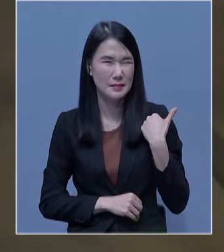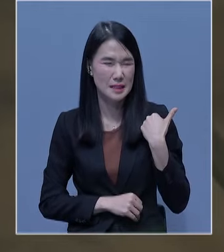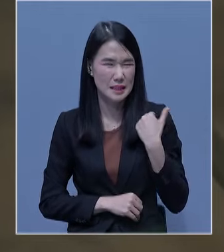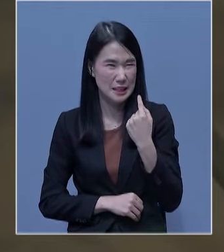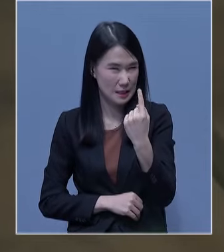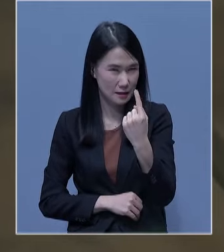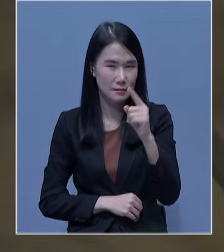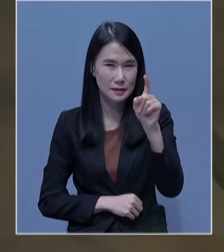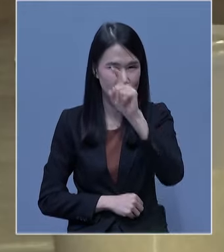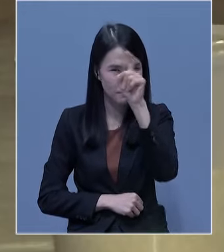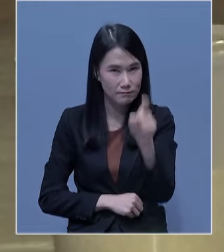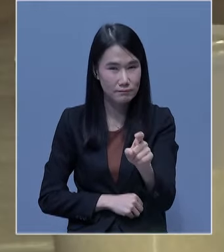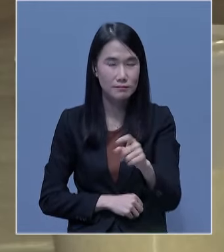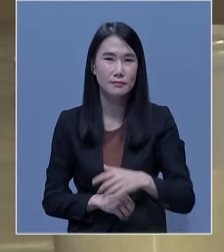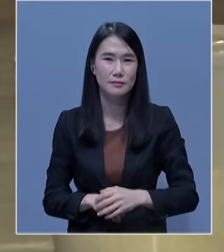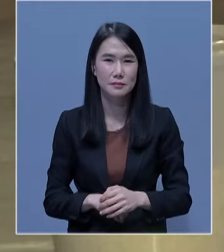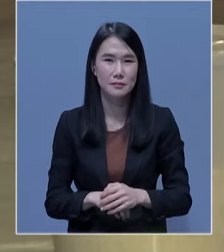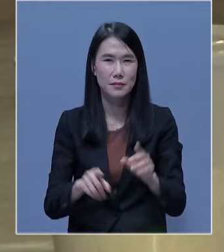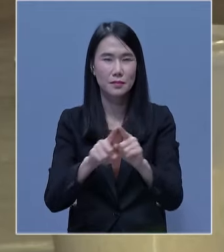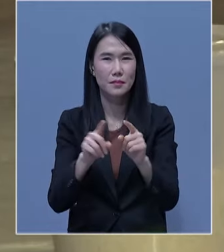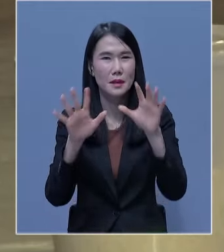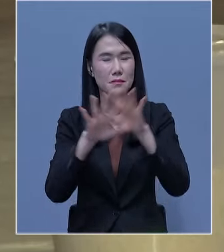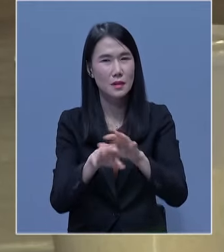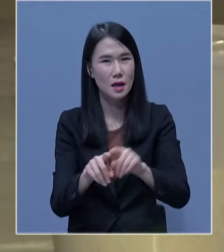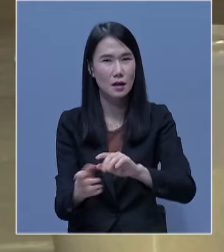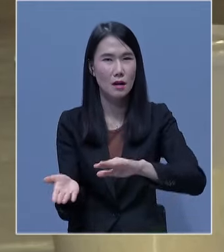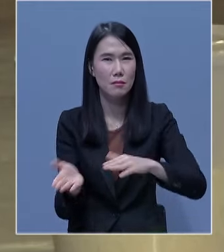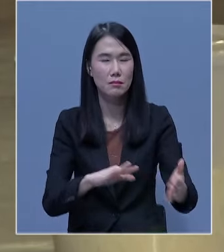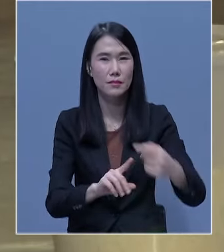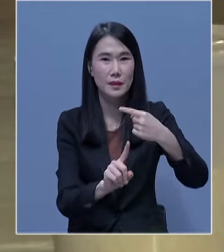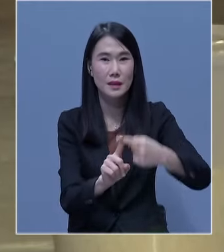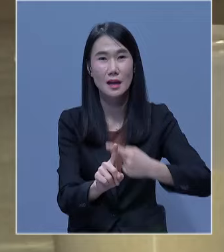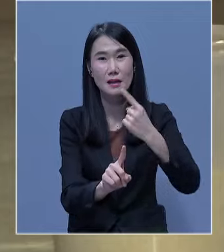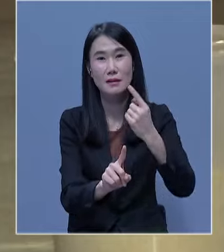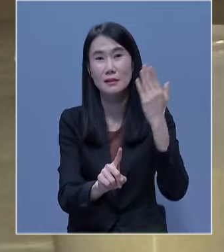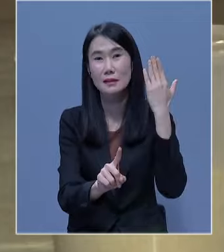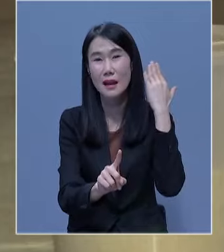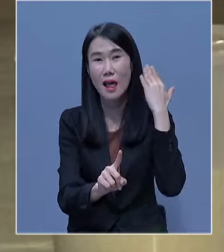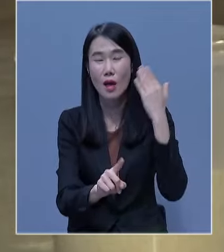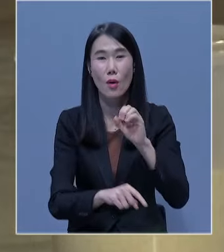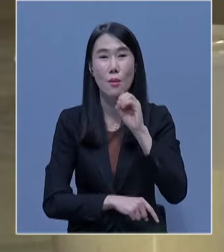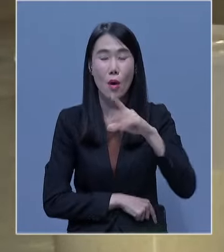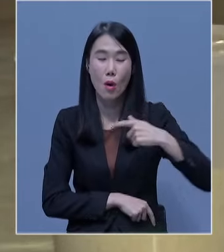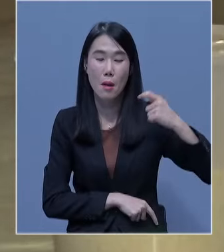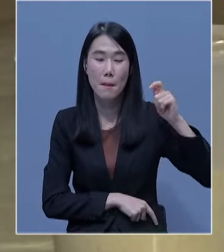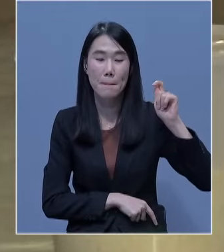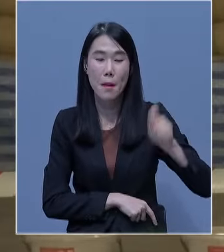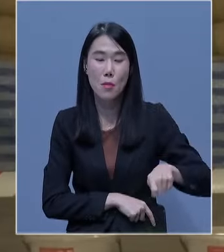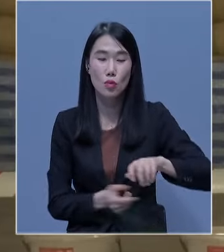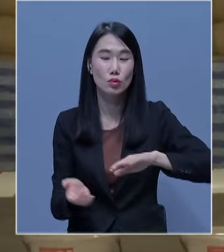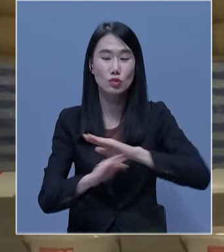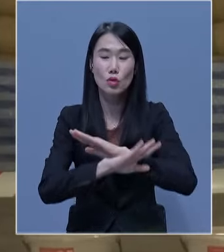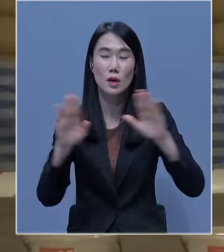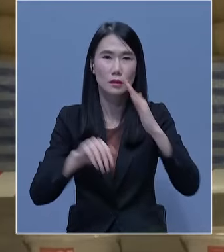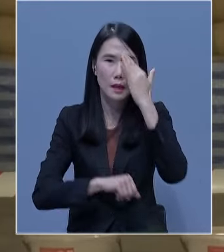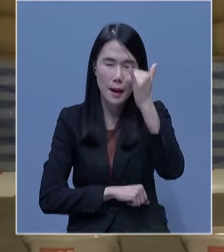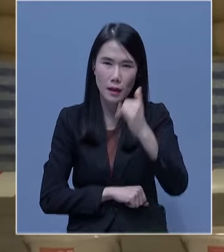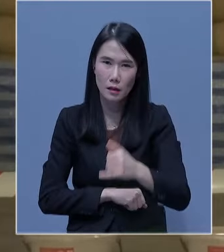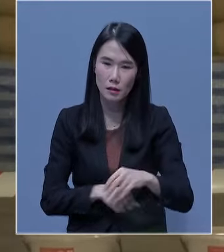าทำไมถึงมีการล้มประมูลข้าวกองนี้เมื่อเดือนมกราคมที่ผ่านมาที่บอกอ้างบอกไม่มีคนสนใจทั้ง